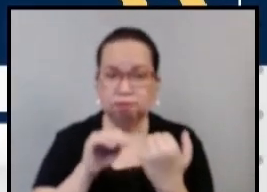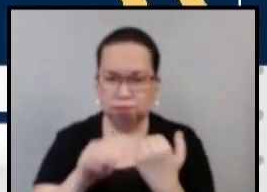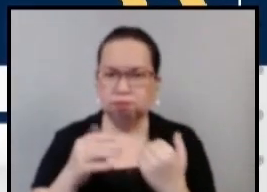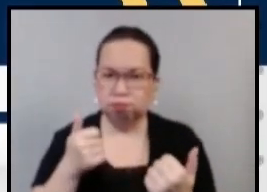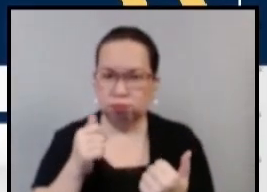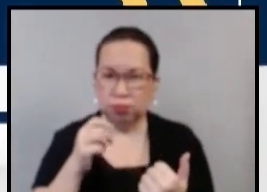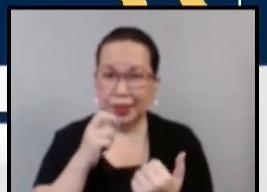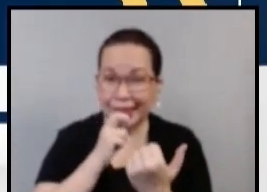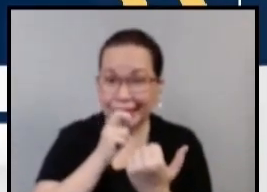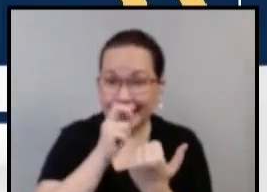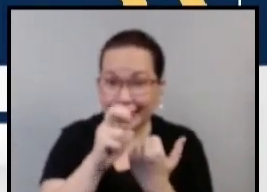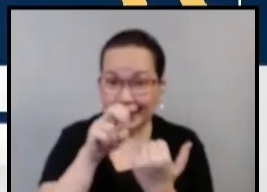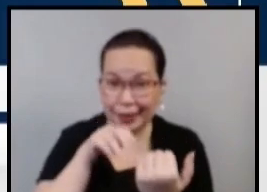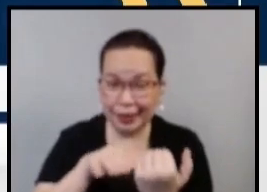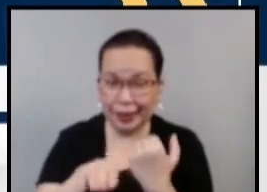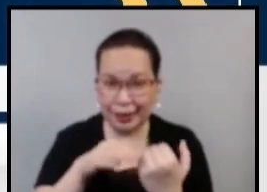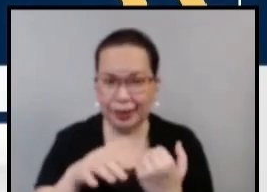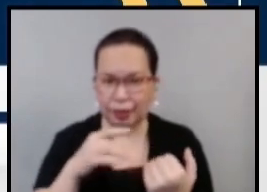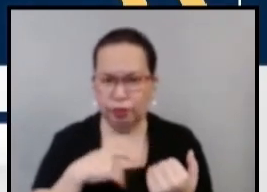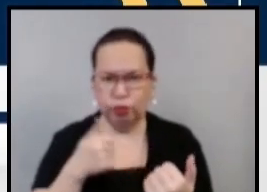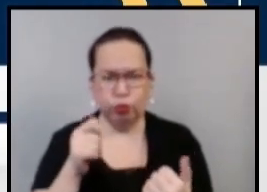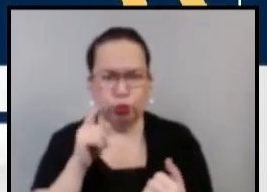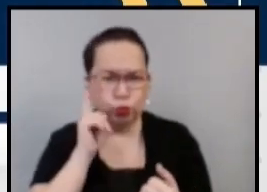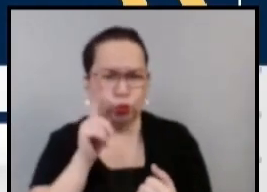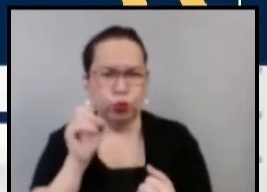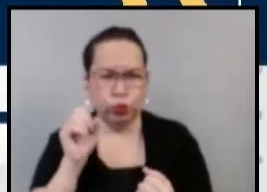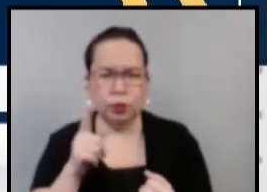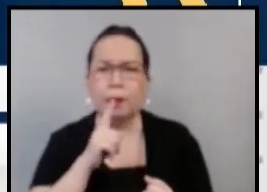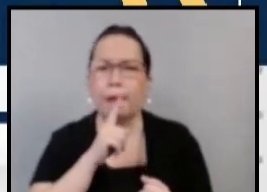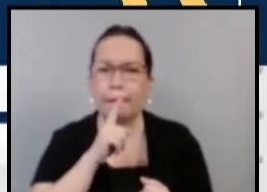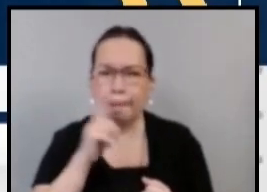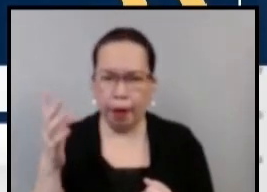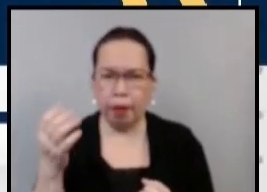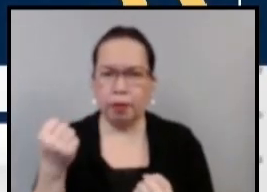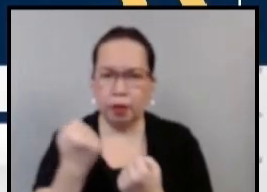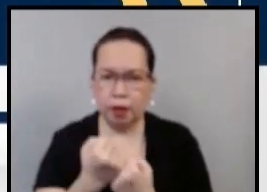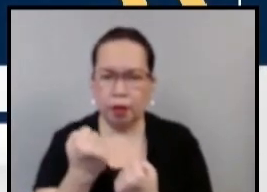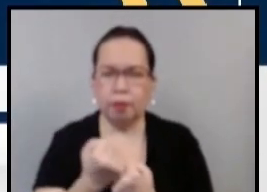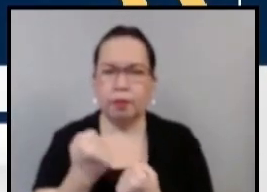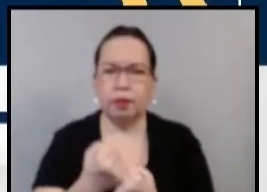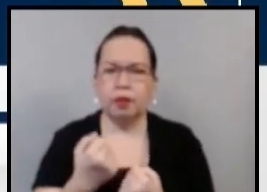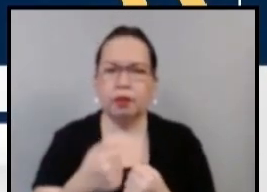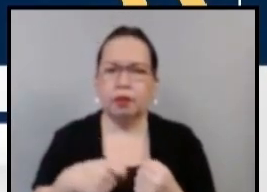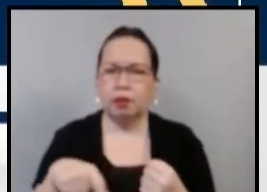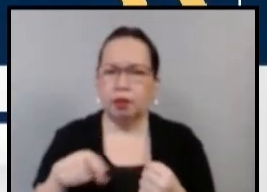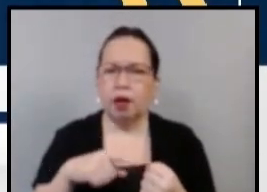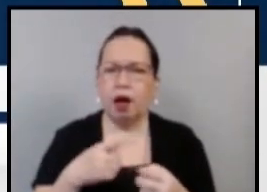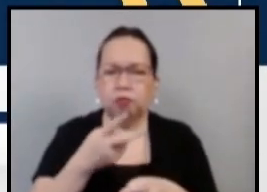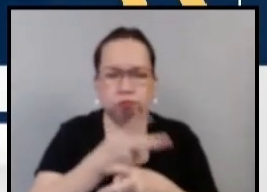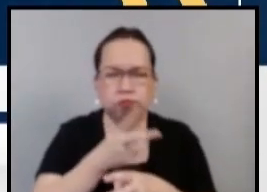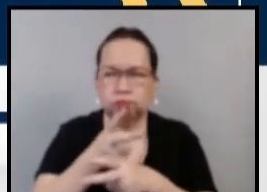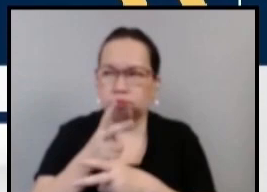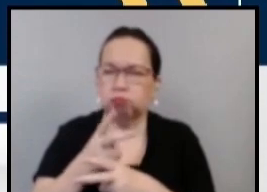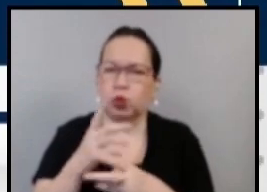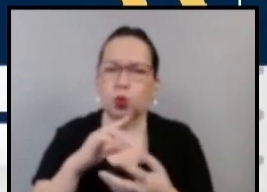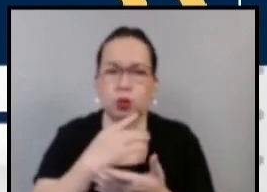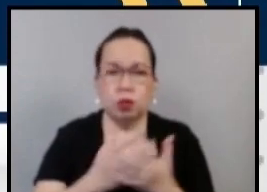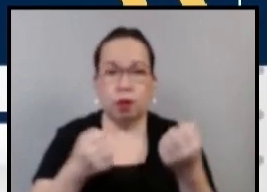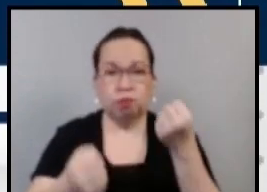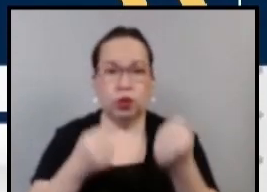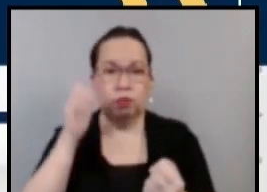kasi nagpa-promise kami na sasama kami sa police our own ranks, yung mga driver na pasaway, babantayan